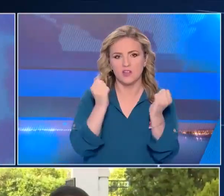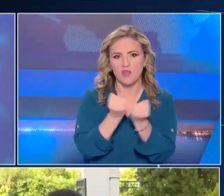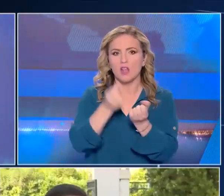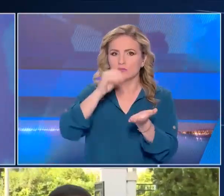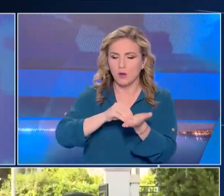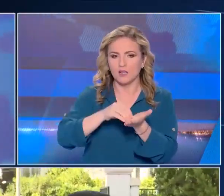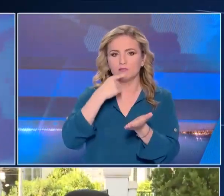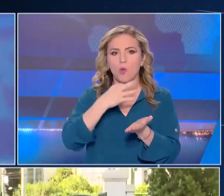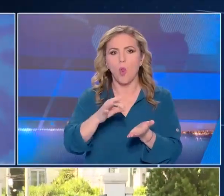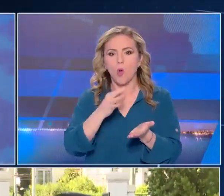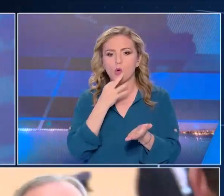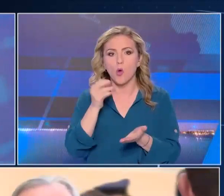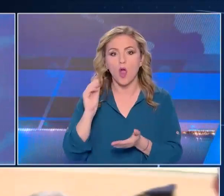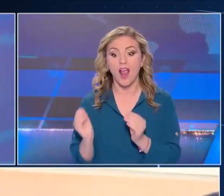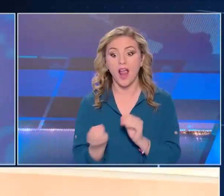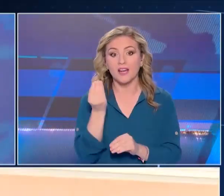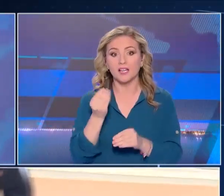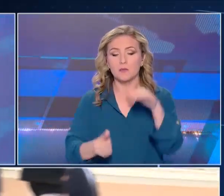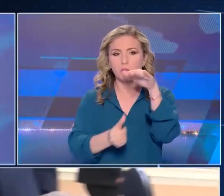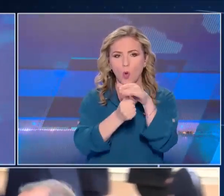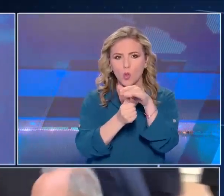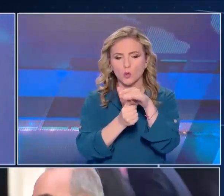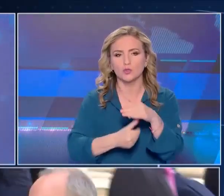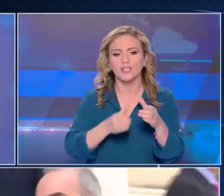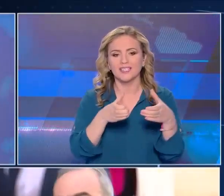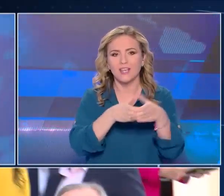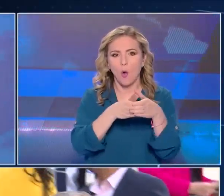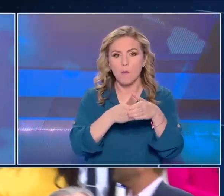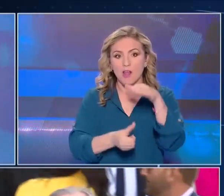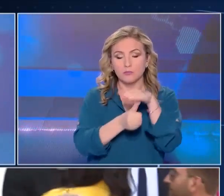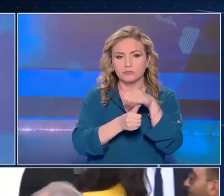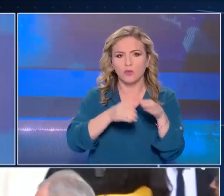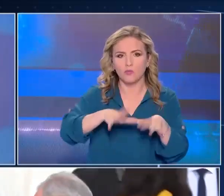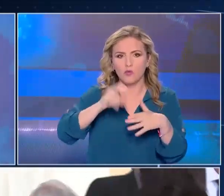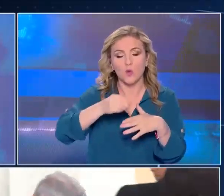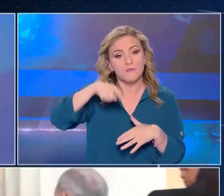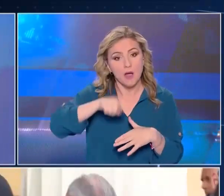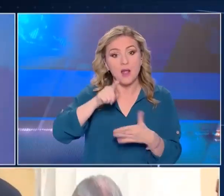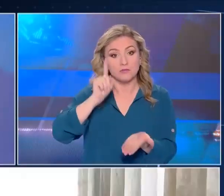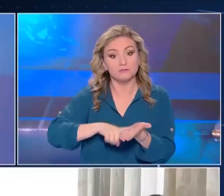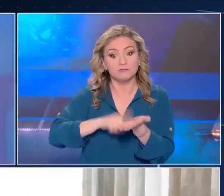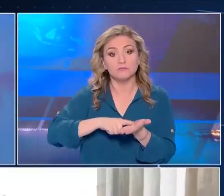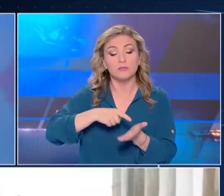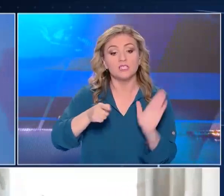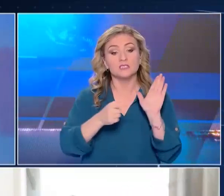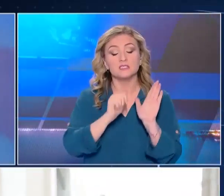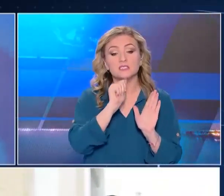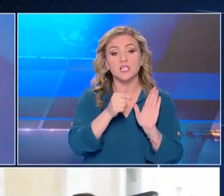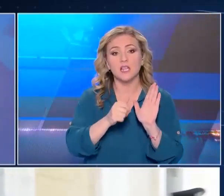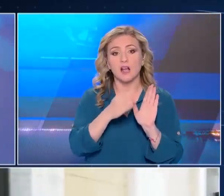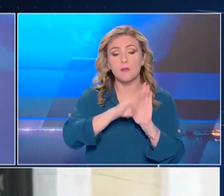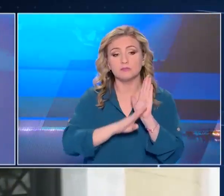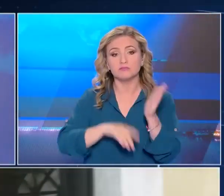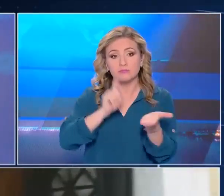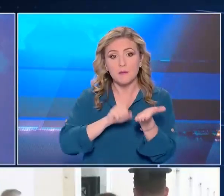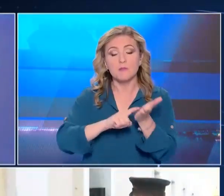αύριο προκειμένου να εκλεγεί πρόεδρος και προεδρείο. Ακόμη και για τη Βουλή της Μίας Ημέρας το Σύνταγμα λέει ότι πρέπει να